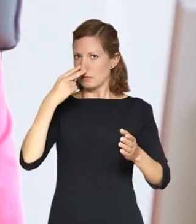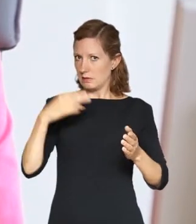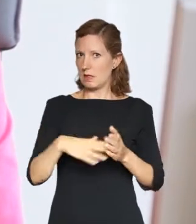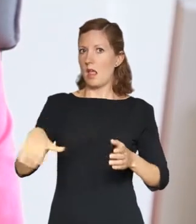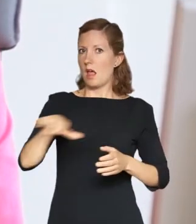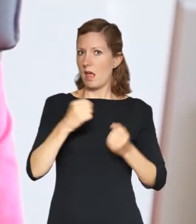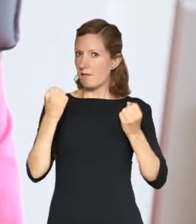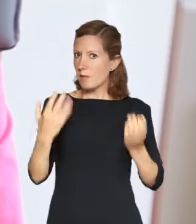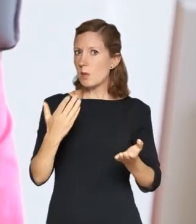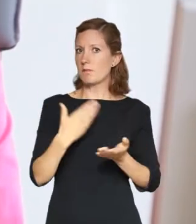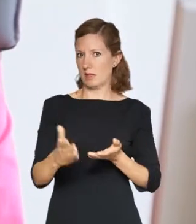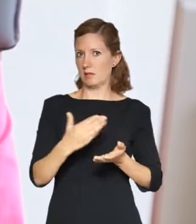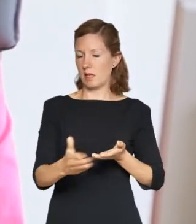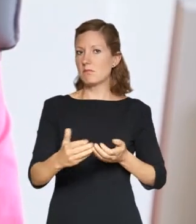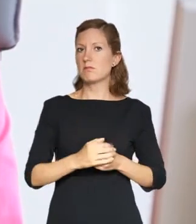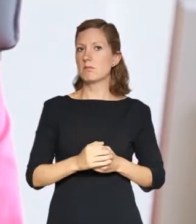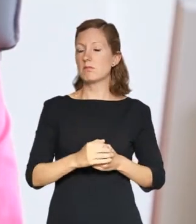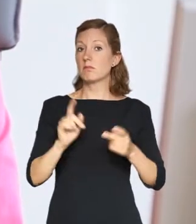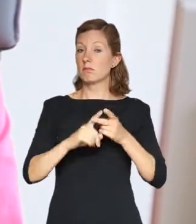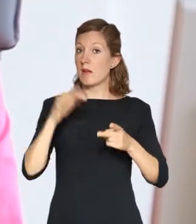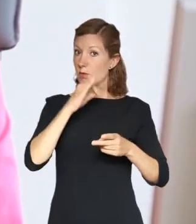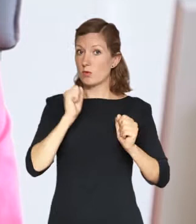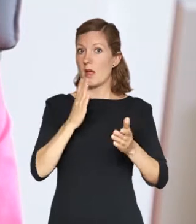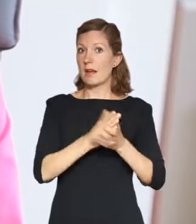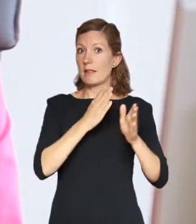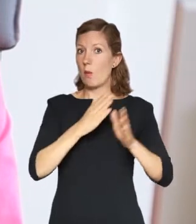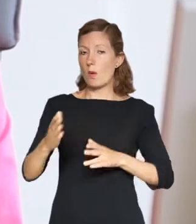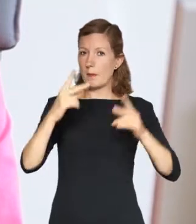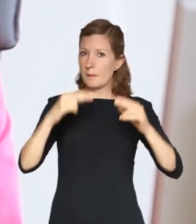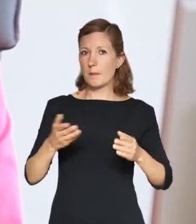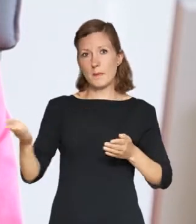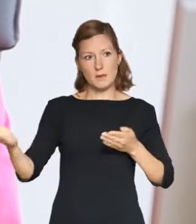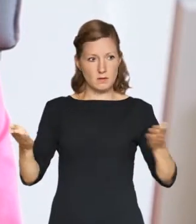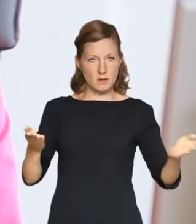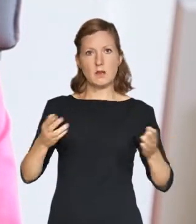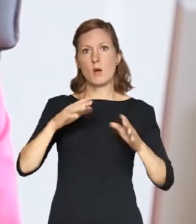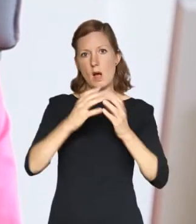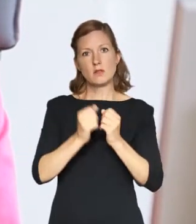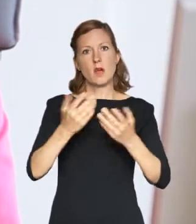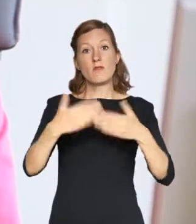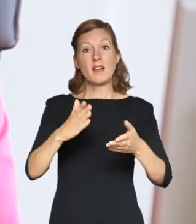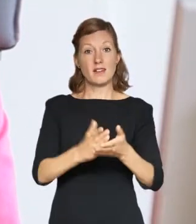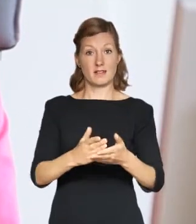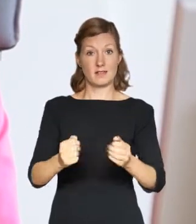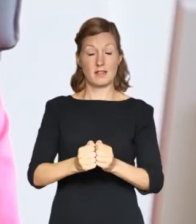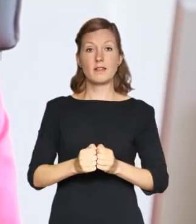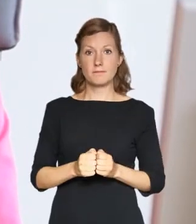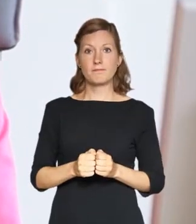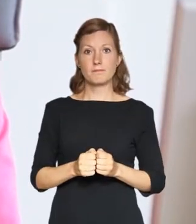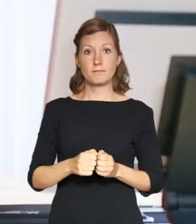innebär att jag ser till att alla får komma till tals, att frågorna tas i rätt ordning och att allt går till på rätt